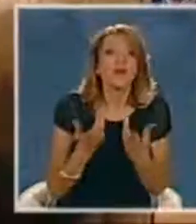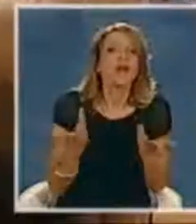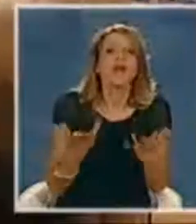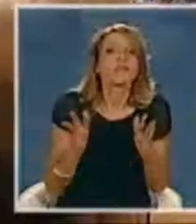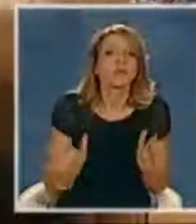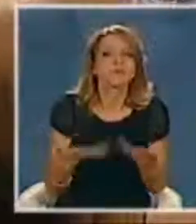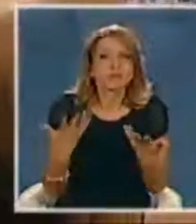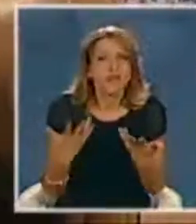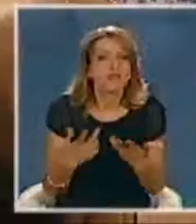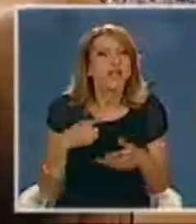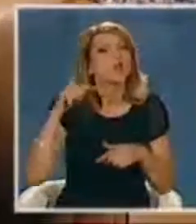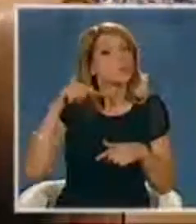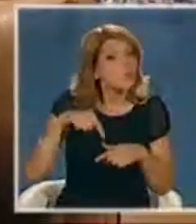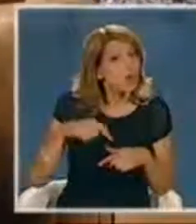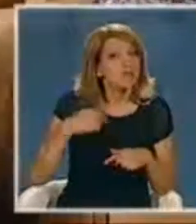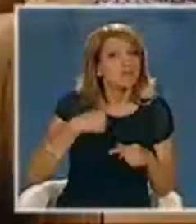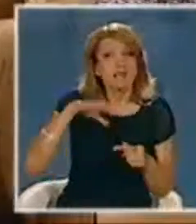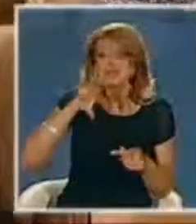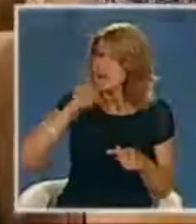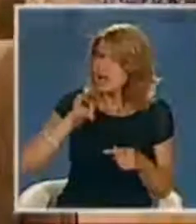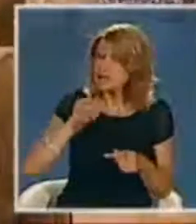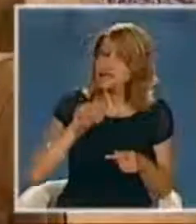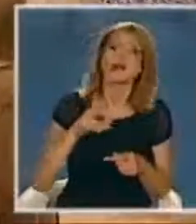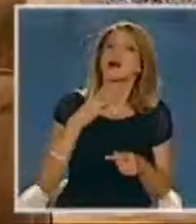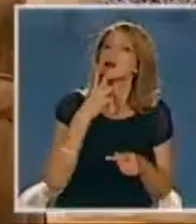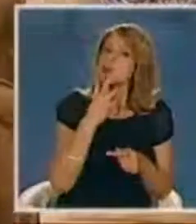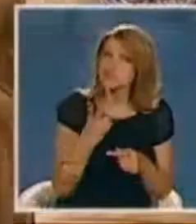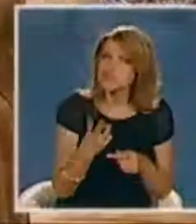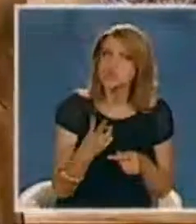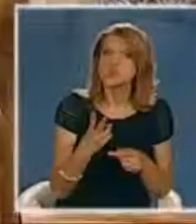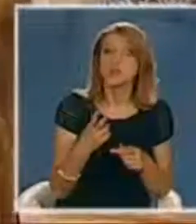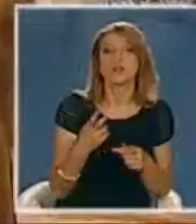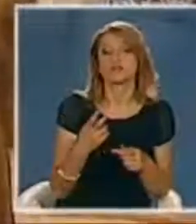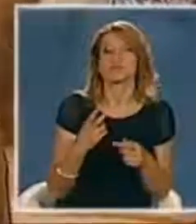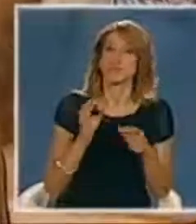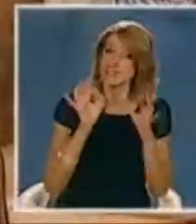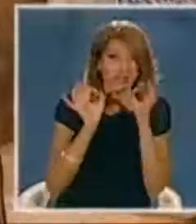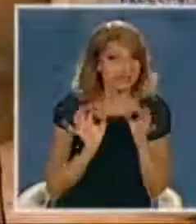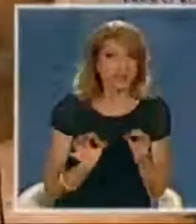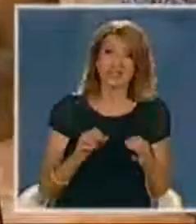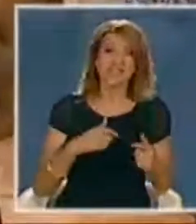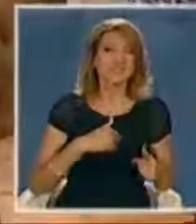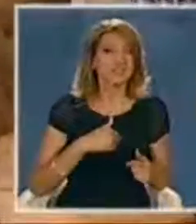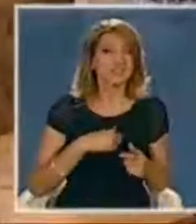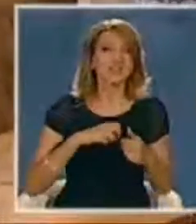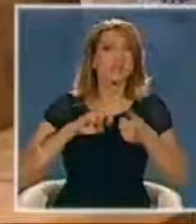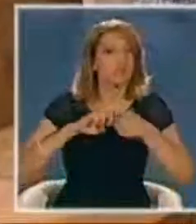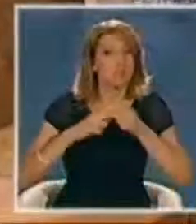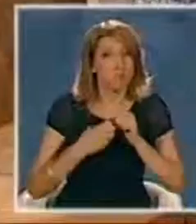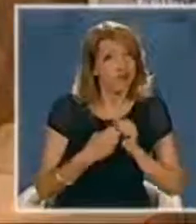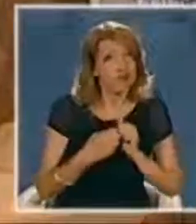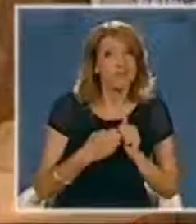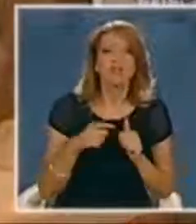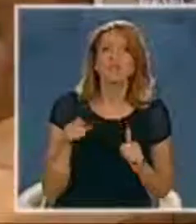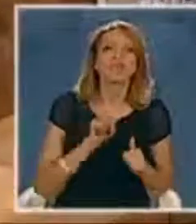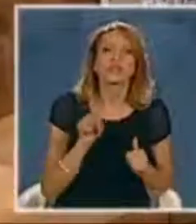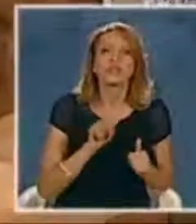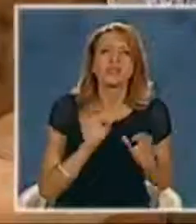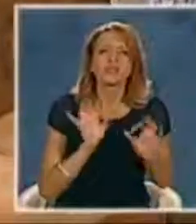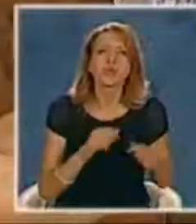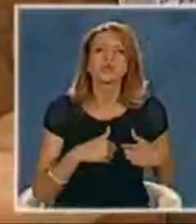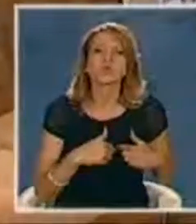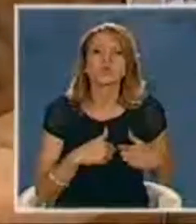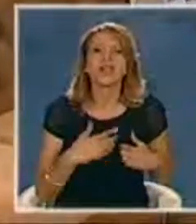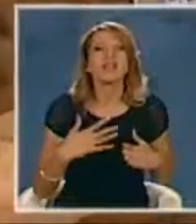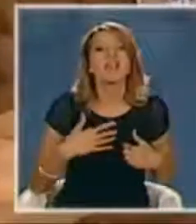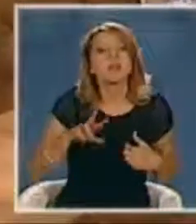оказа? Ами тогава си им казах, вижте, нали, проблем, да, сърцето наистина оголемено, но проблема не е в сърцето. Казвам, има една бактерия, която е в